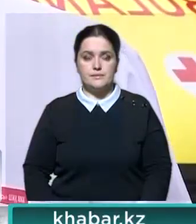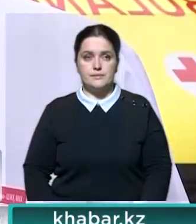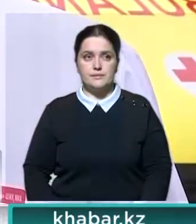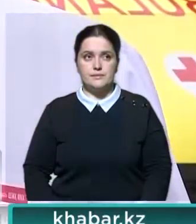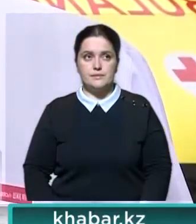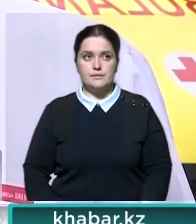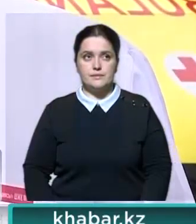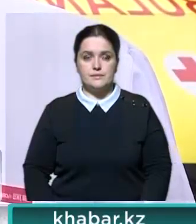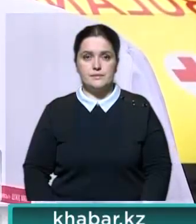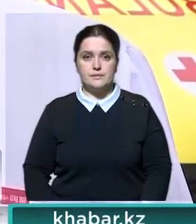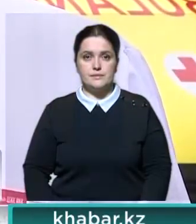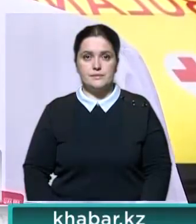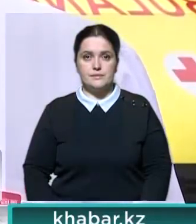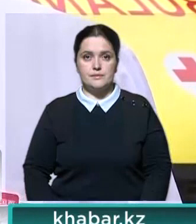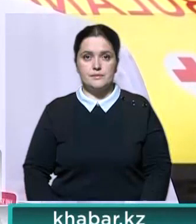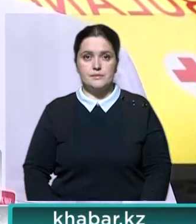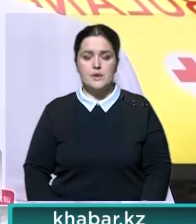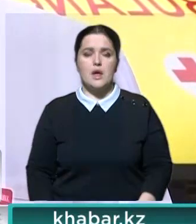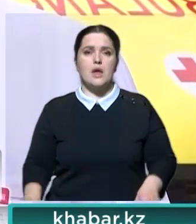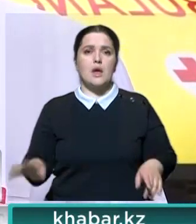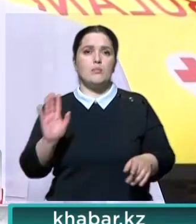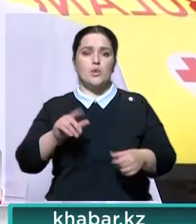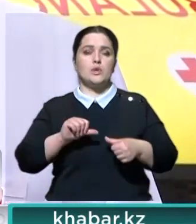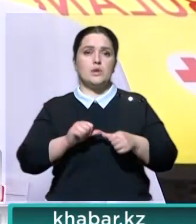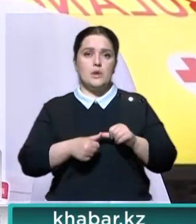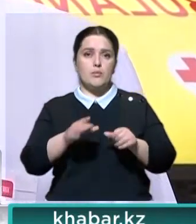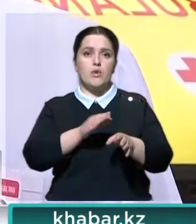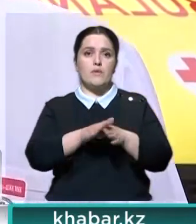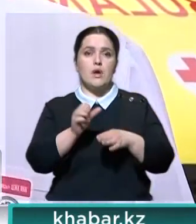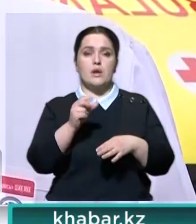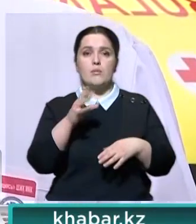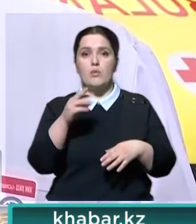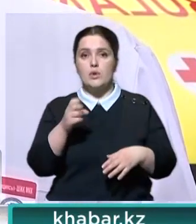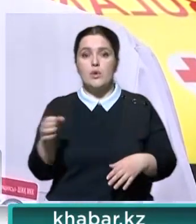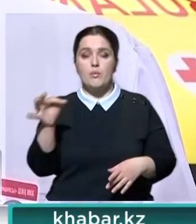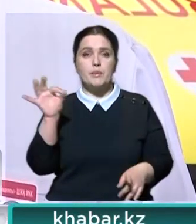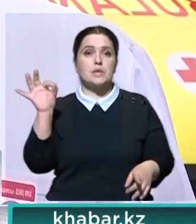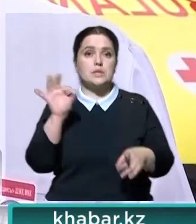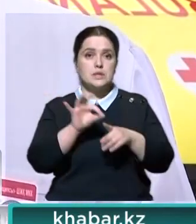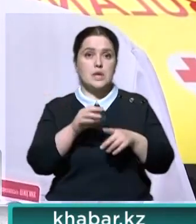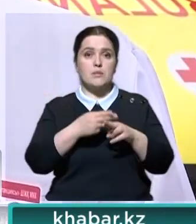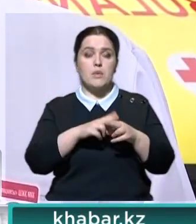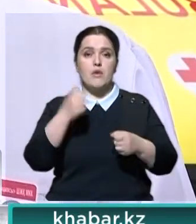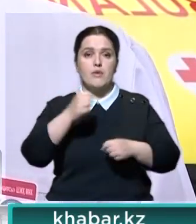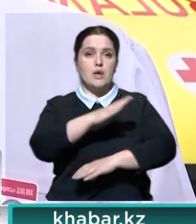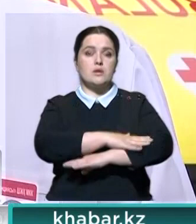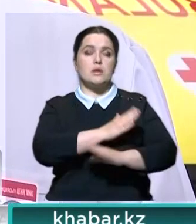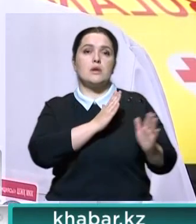Такие рейды, они будут проводиться у нас регулярно по всей Акмолинской области. И цель их – водительская